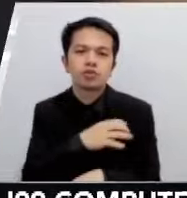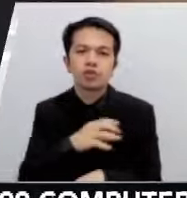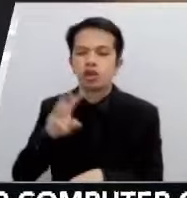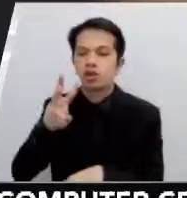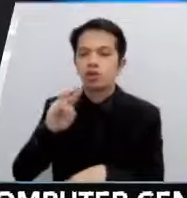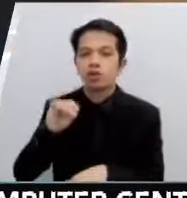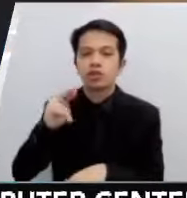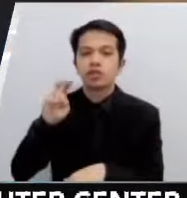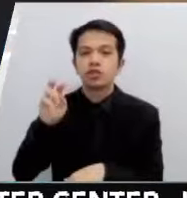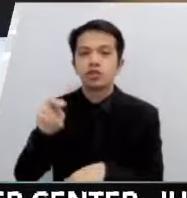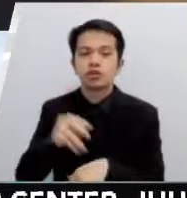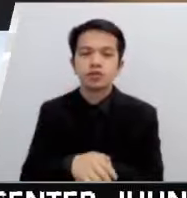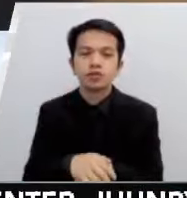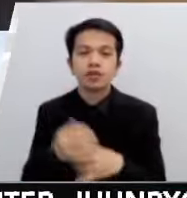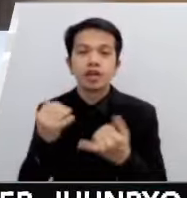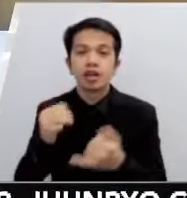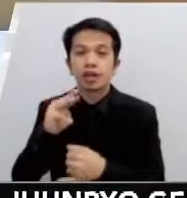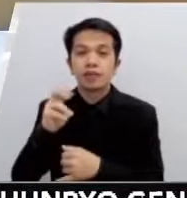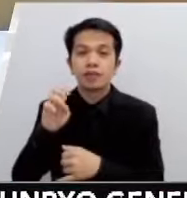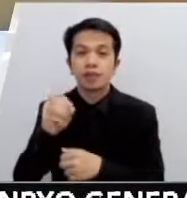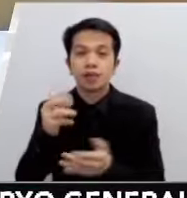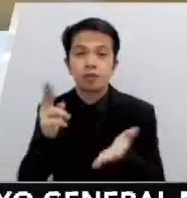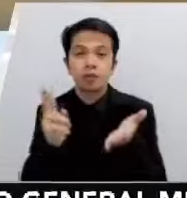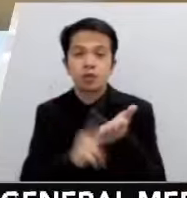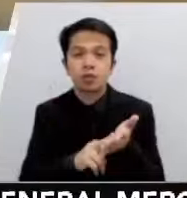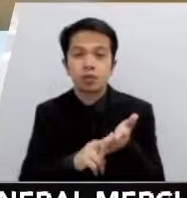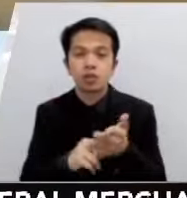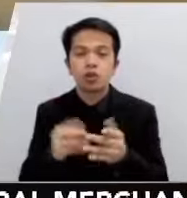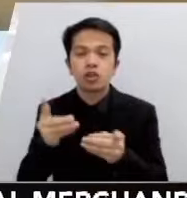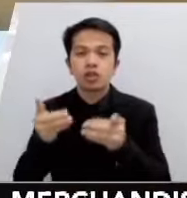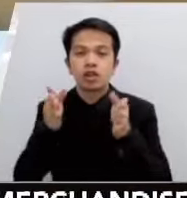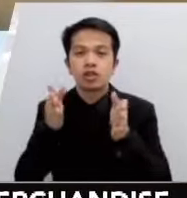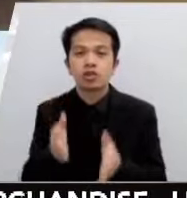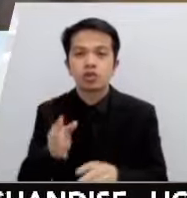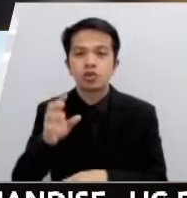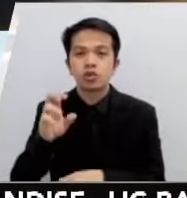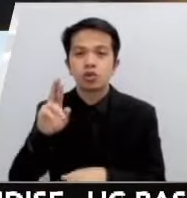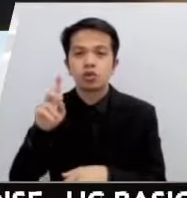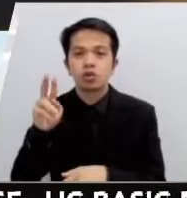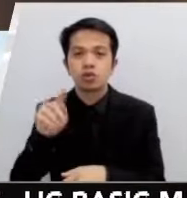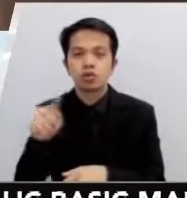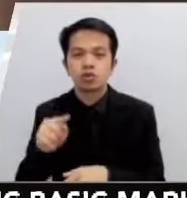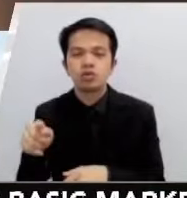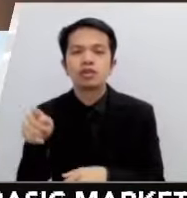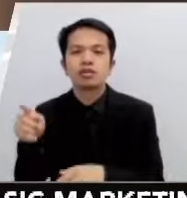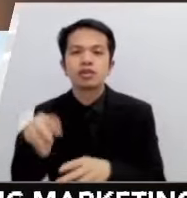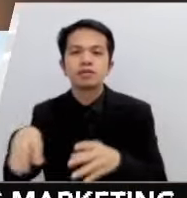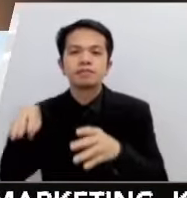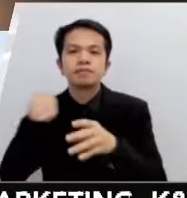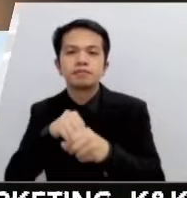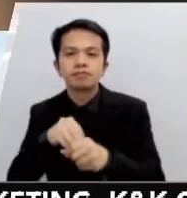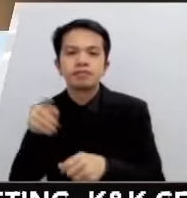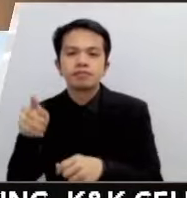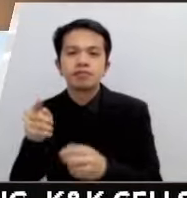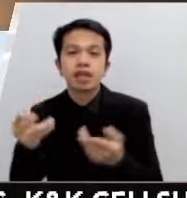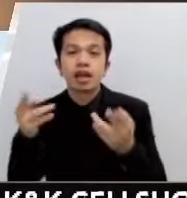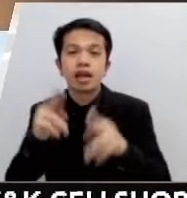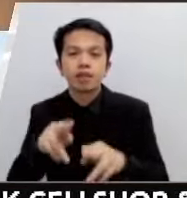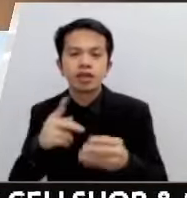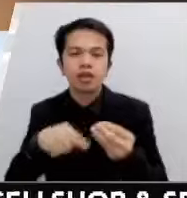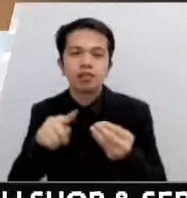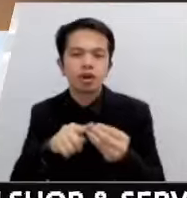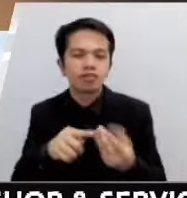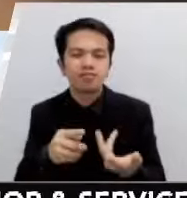Sa memorandum na pinirmahan ni PAOC Executive Director Gilberto Cruz, sinabing sangkot si Casio sa isang insidente ng mistreatment o